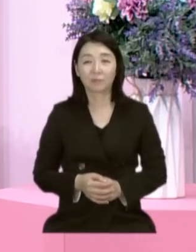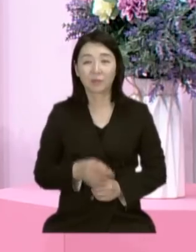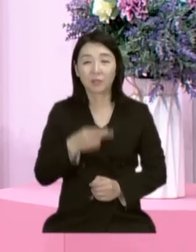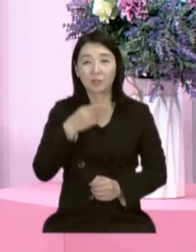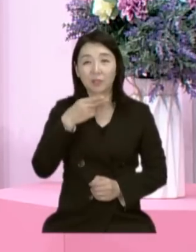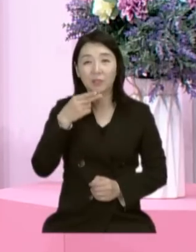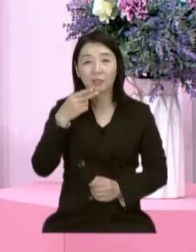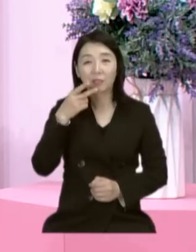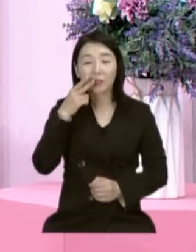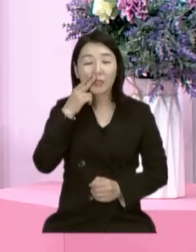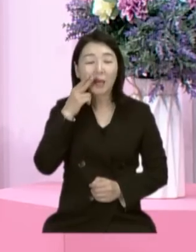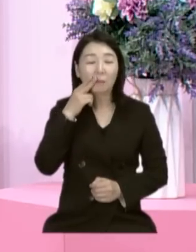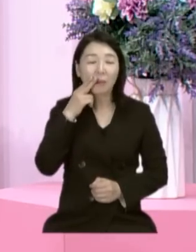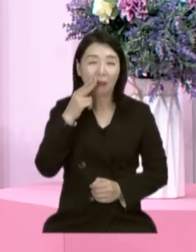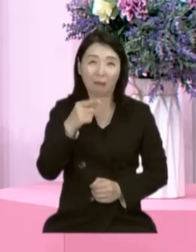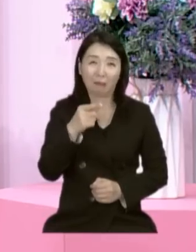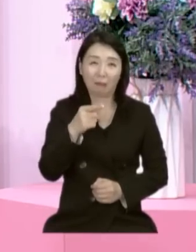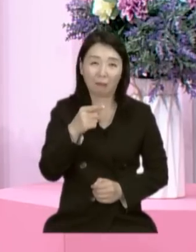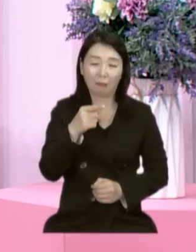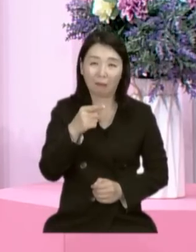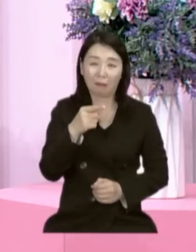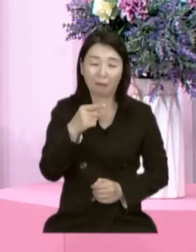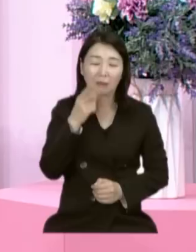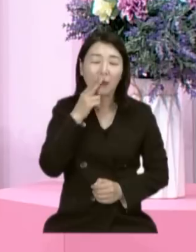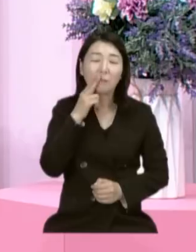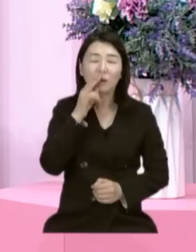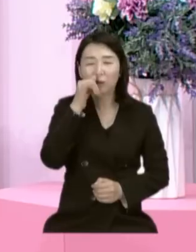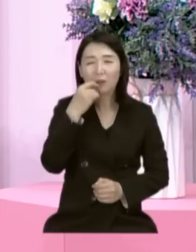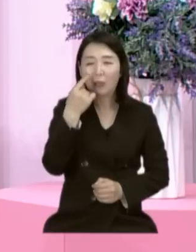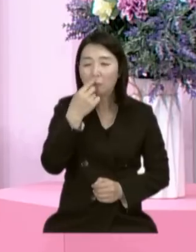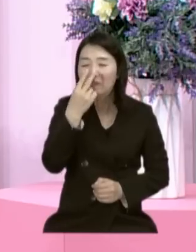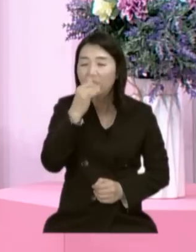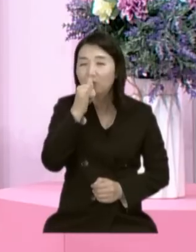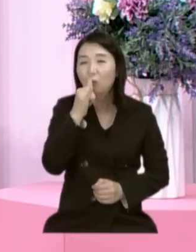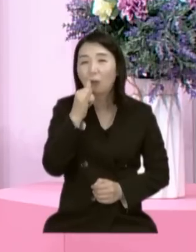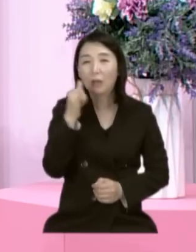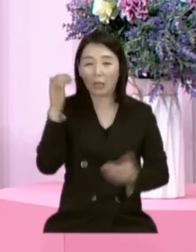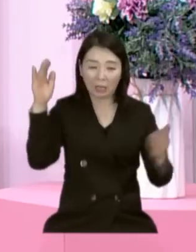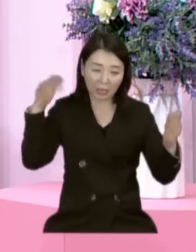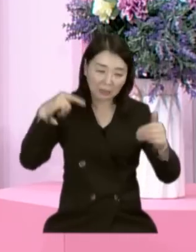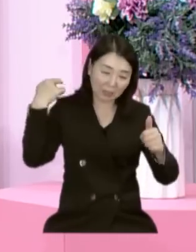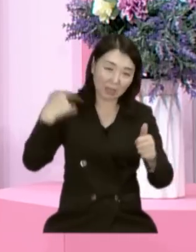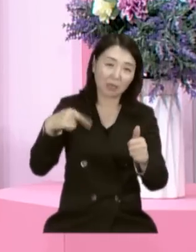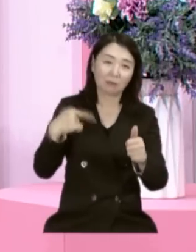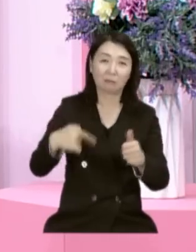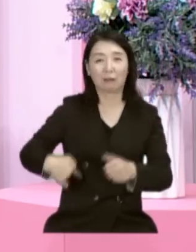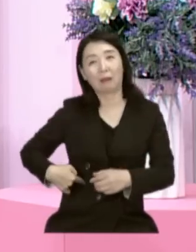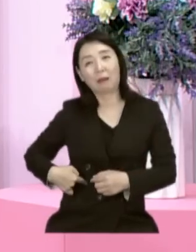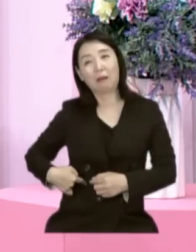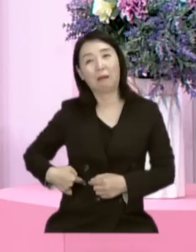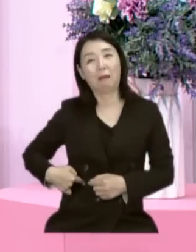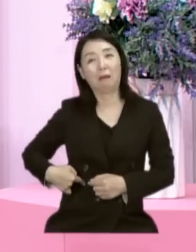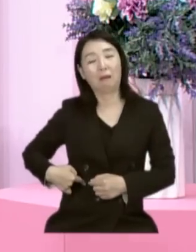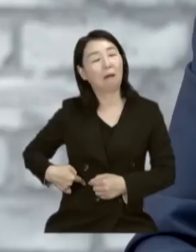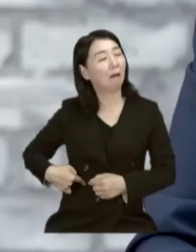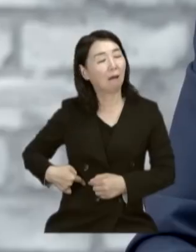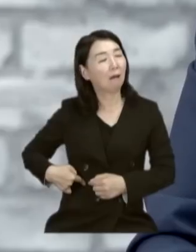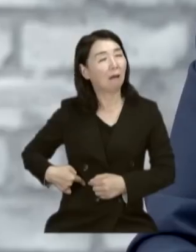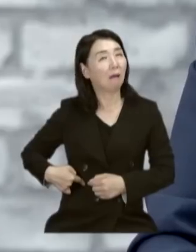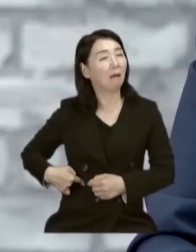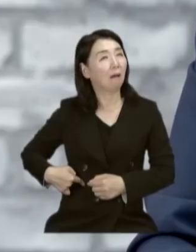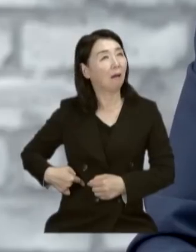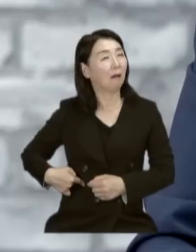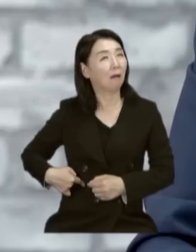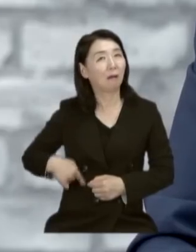담배 피우는 입 가지고 그 냄새 나는 입으로 냄새 났지요. 그 학생들을 가르친다는 게 양심상 도저히 허락이 안